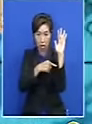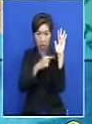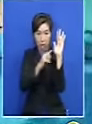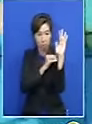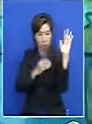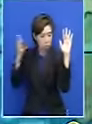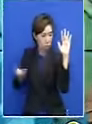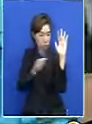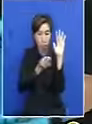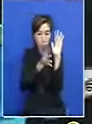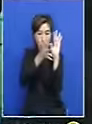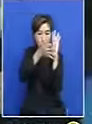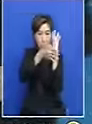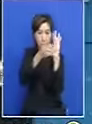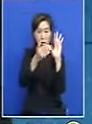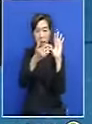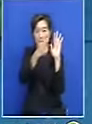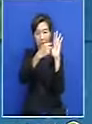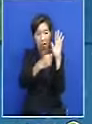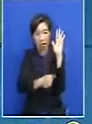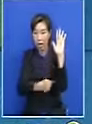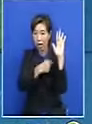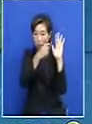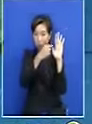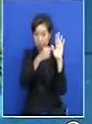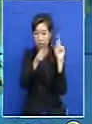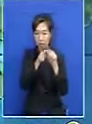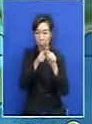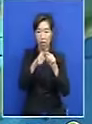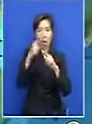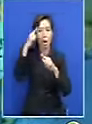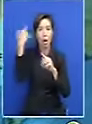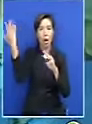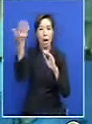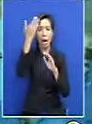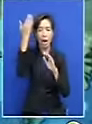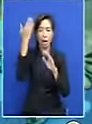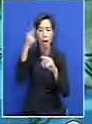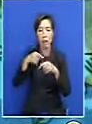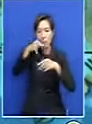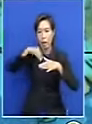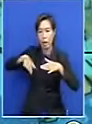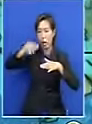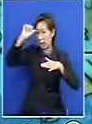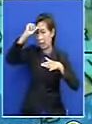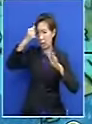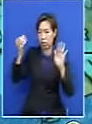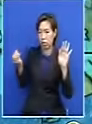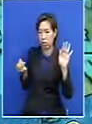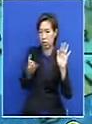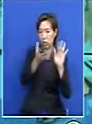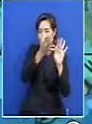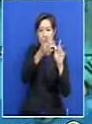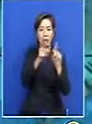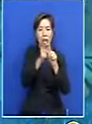พื้นที่ประเทศไทยทางด้านฝั่งตะวันตกนะครับประกอบกับอีกปัจจัยหนึ่งนั่นก็คือหย่อมความกดอากาศต่ำในอ่าวเบงกอลนะครับนอกจากจะส่งผ